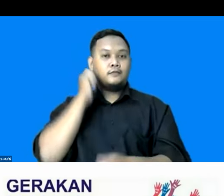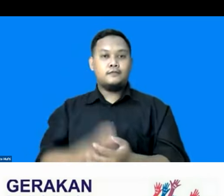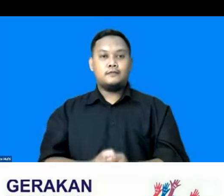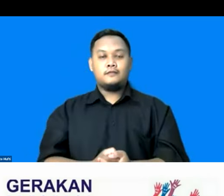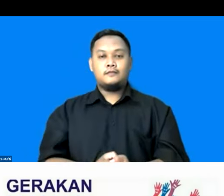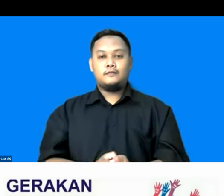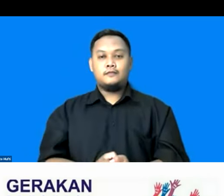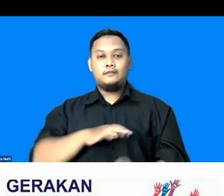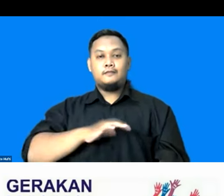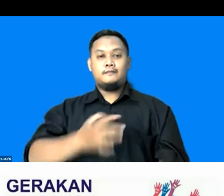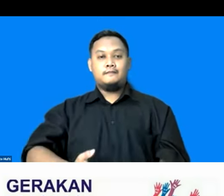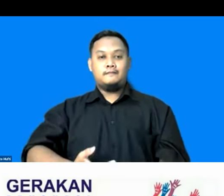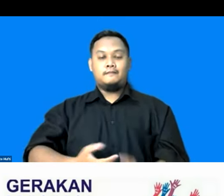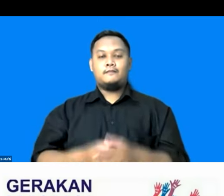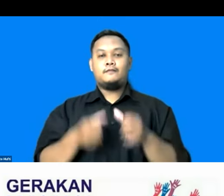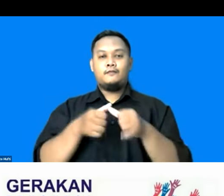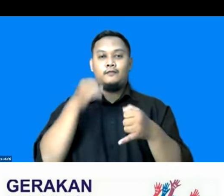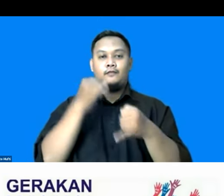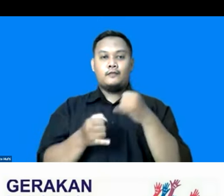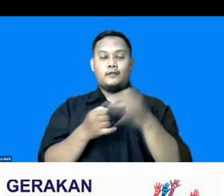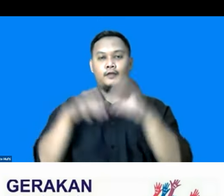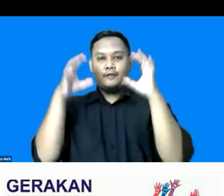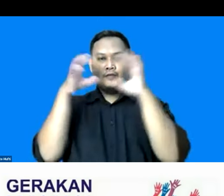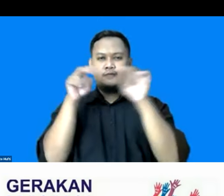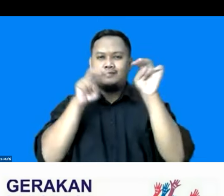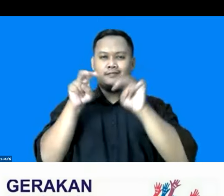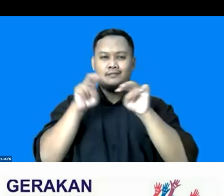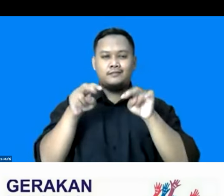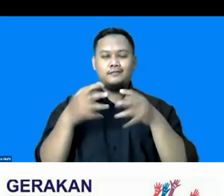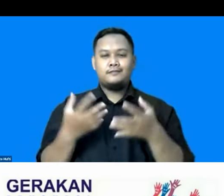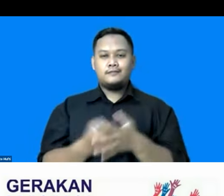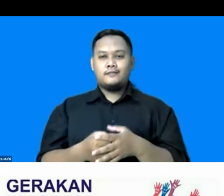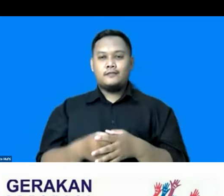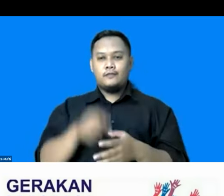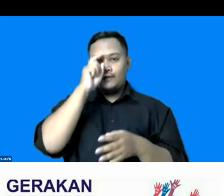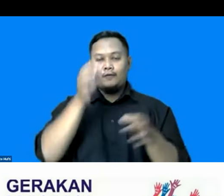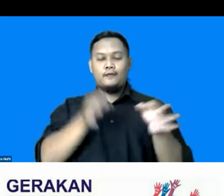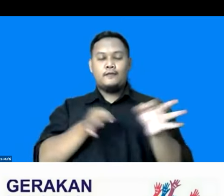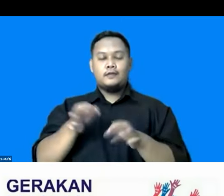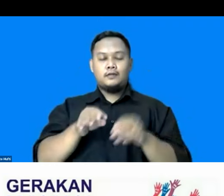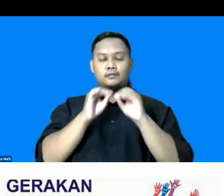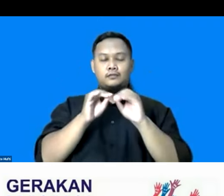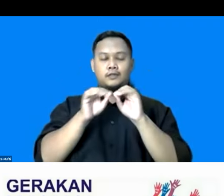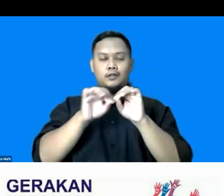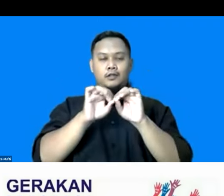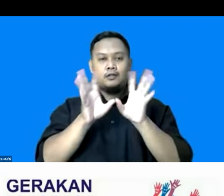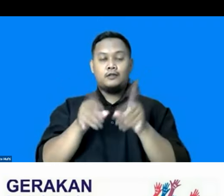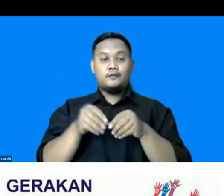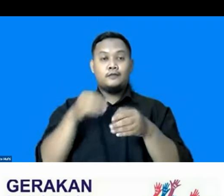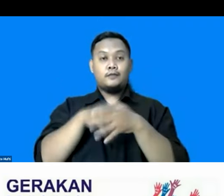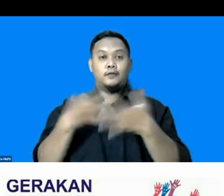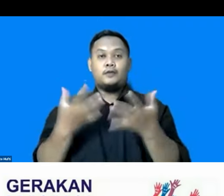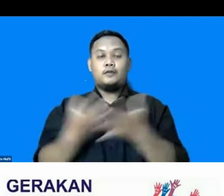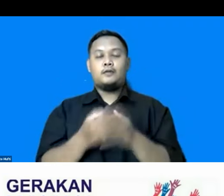dan perempuan hamil. Terakhir, fokus penelitiannya adalah pada fasilitas pendidikan inklusi, termasuk